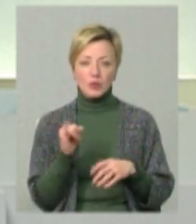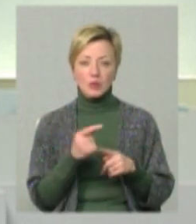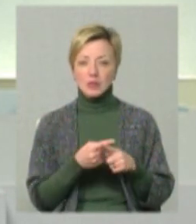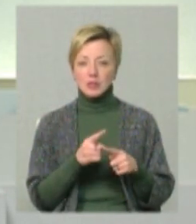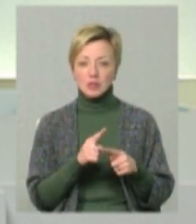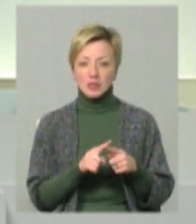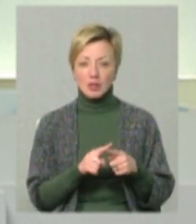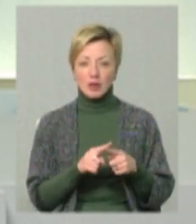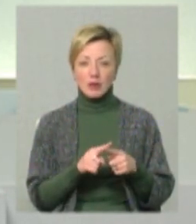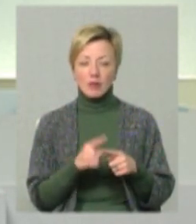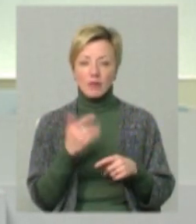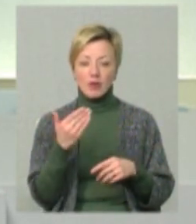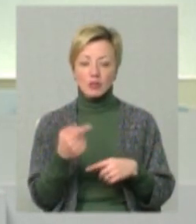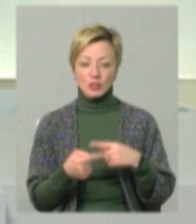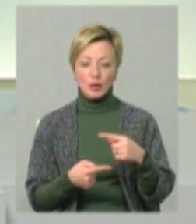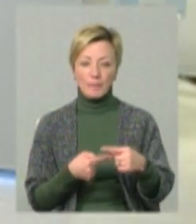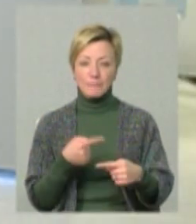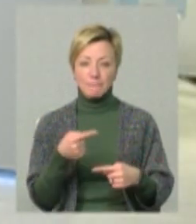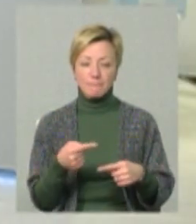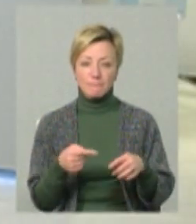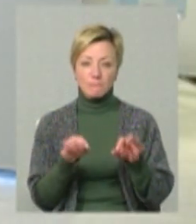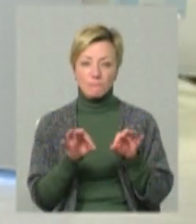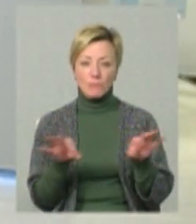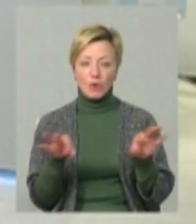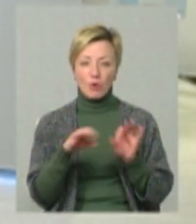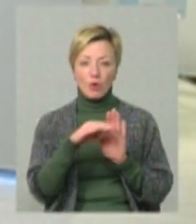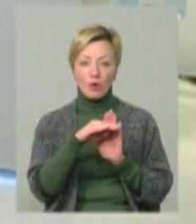ця ваша лінійка, марафон